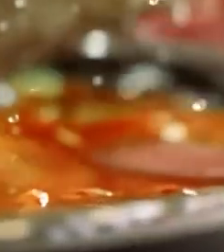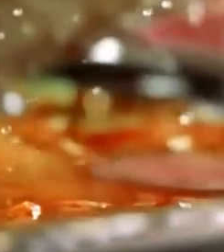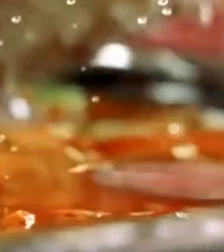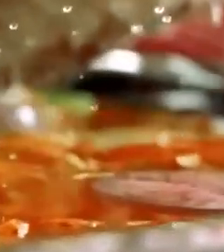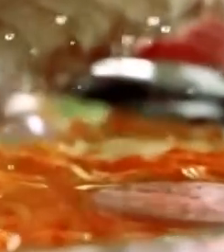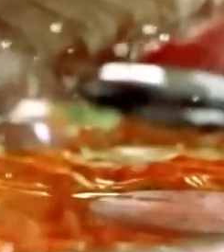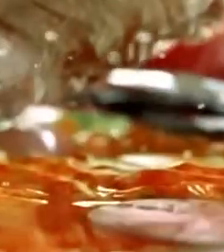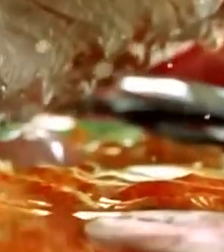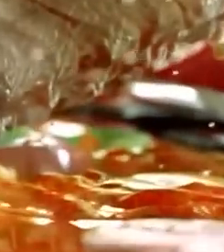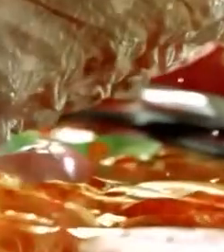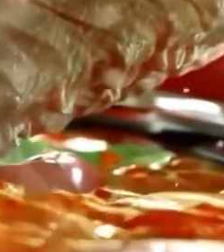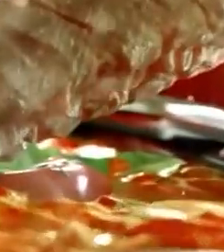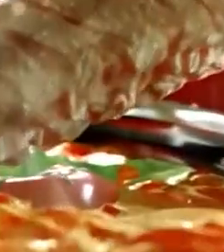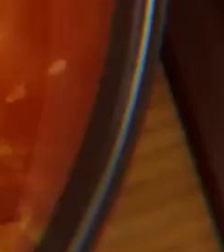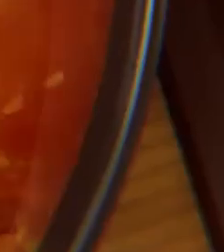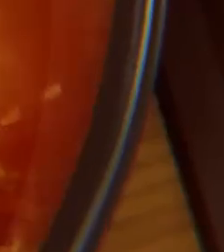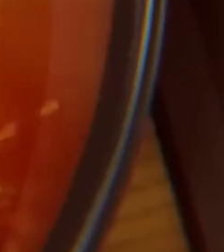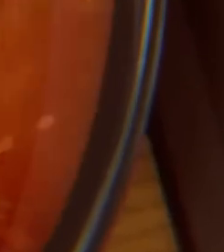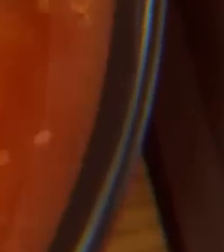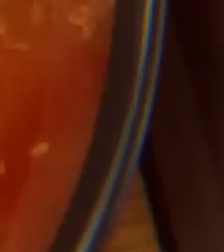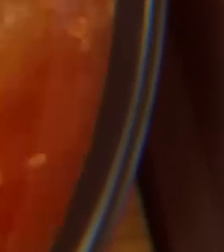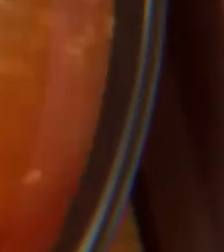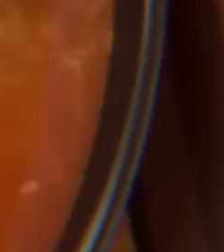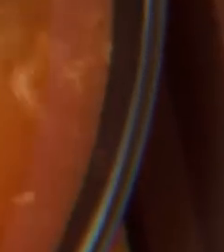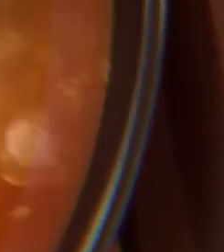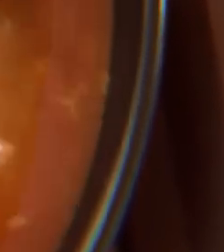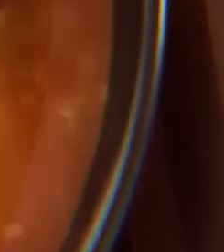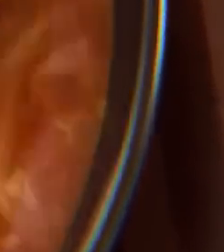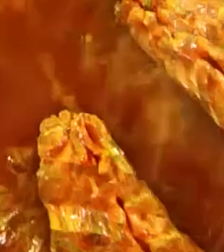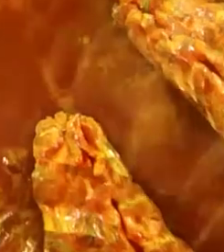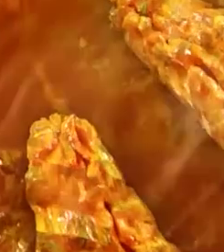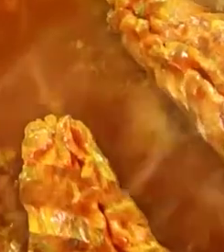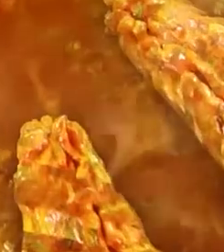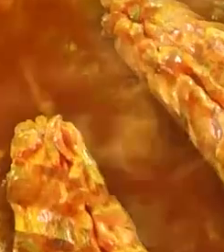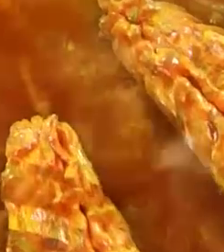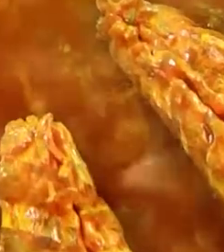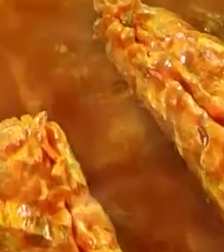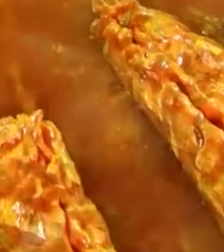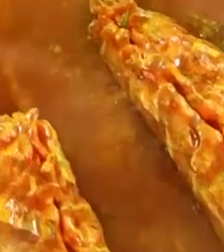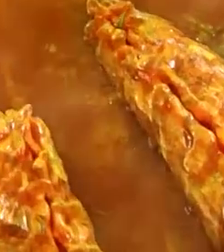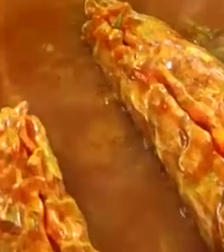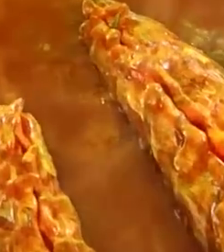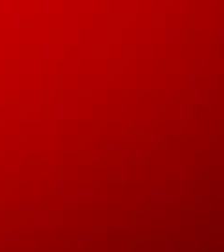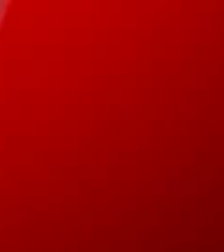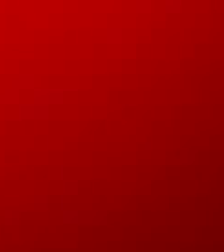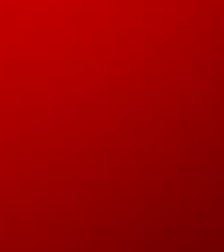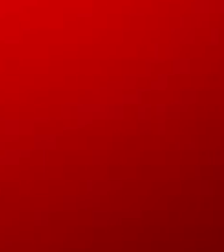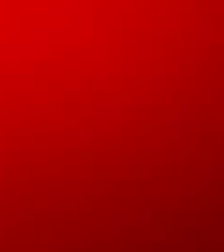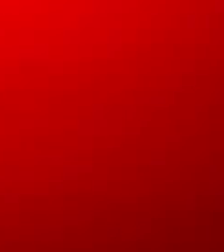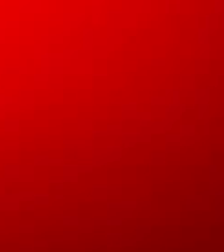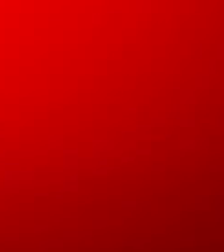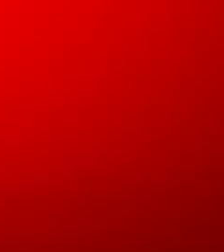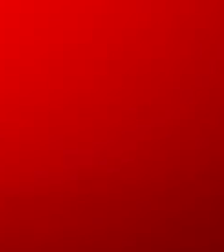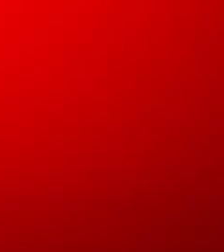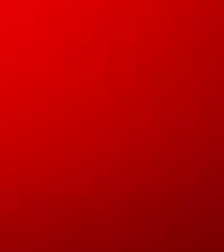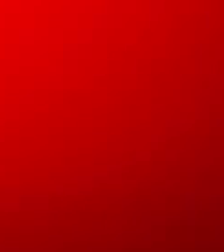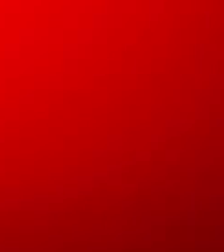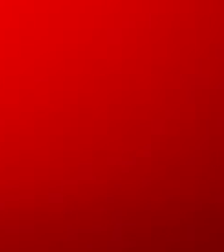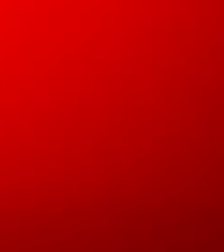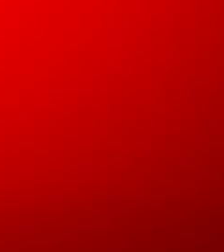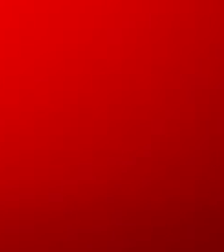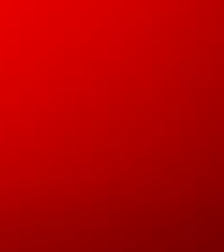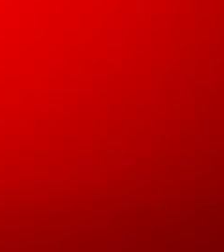Yum! BTM Jack mackerel. Cooked fish with omega 3 rich tin fish curry in 3 flavors. BTM